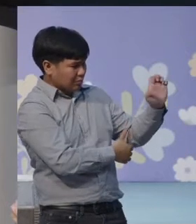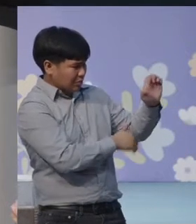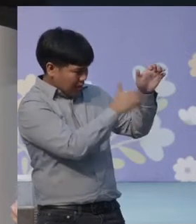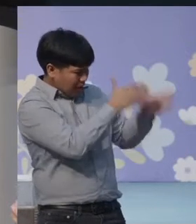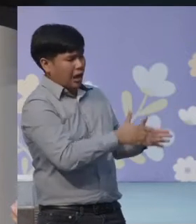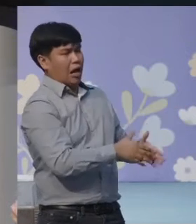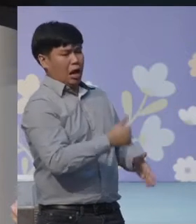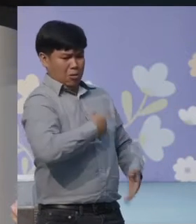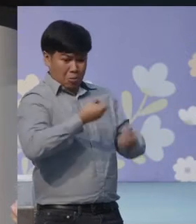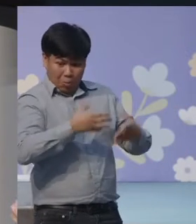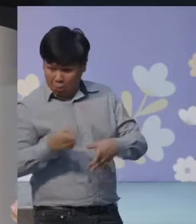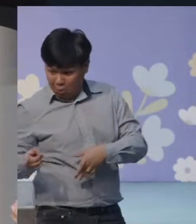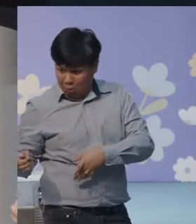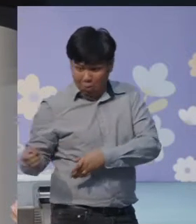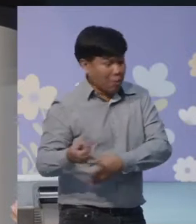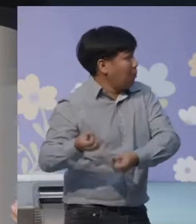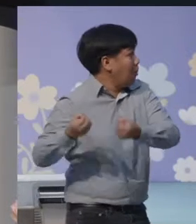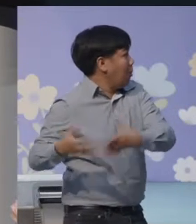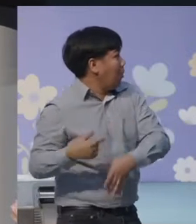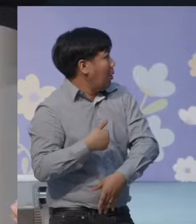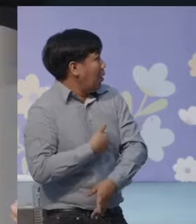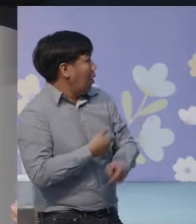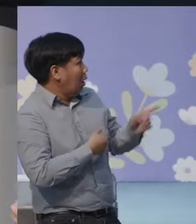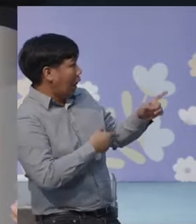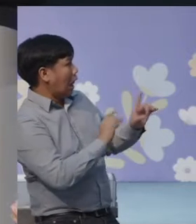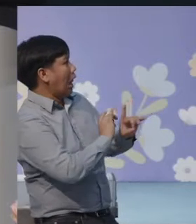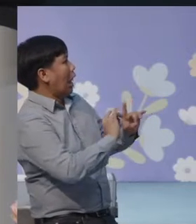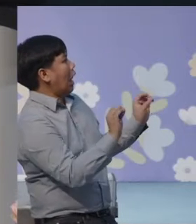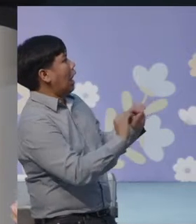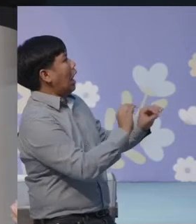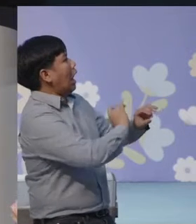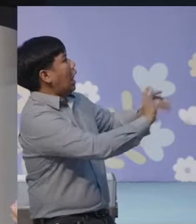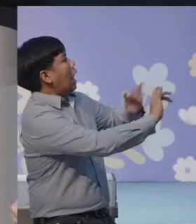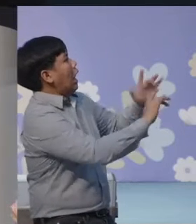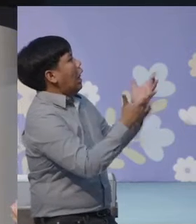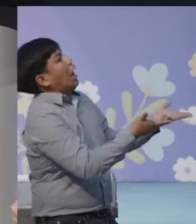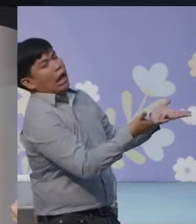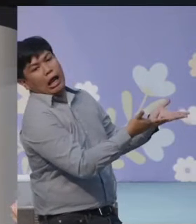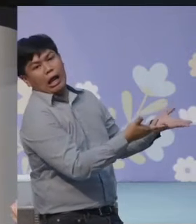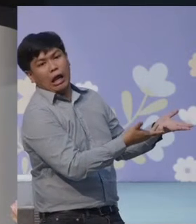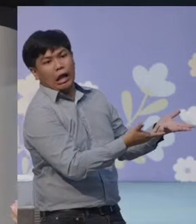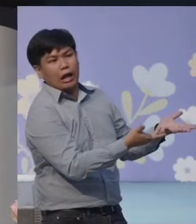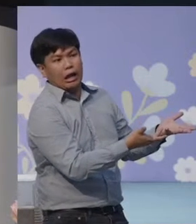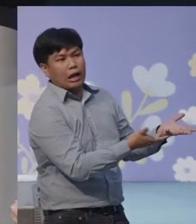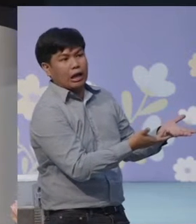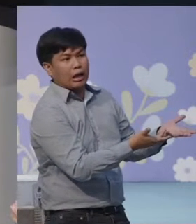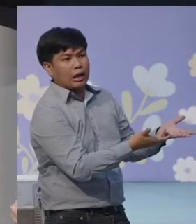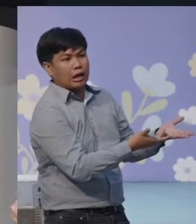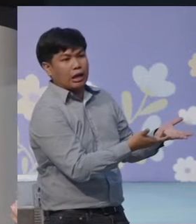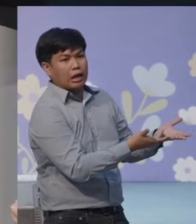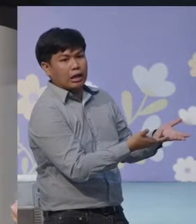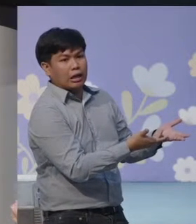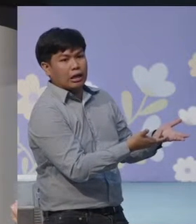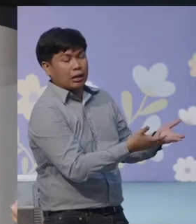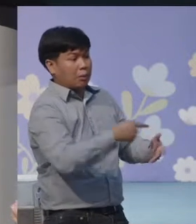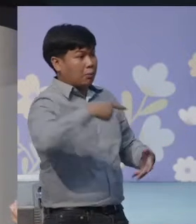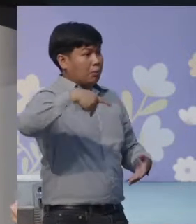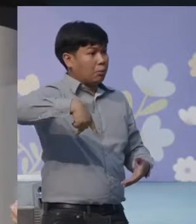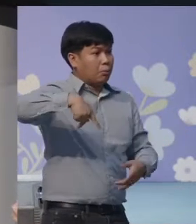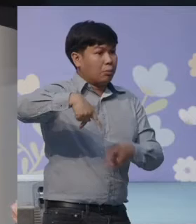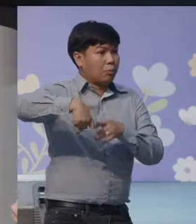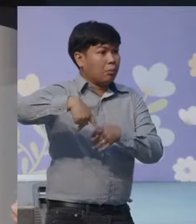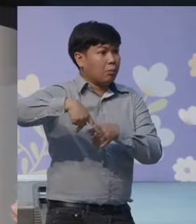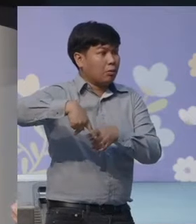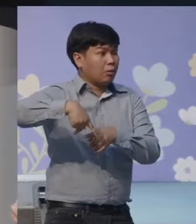Elkanah. Ako dami, Yeah. Tapos, pero mo gagawin pa yun ni Penina doon